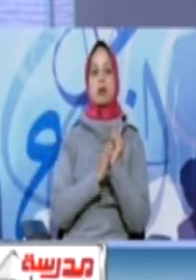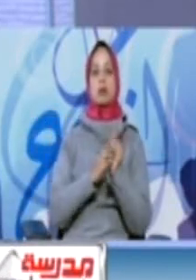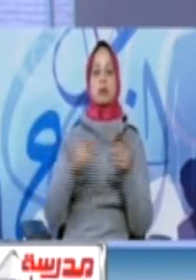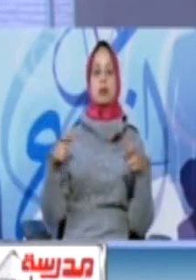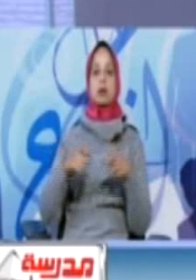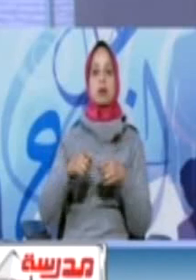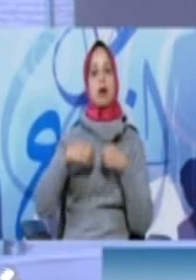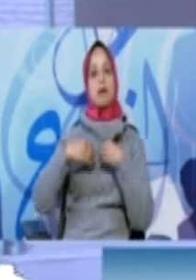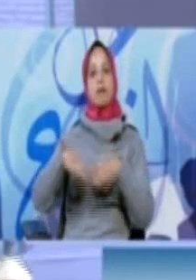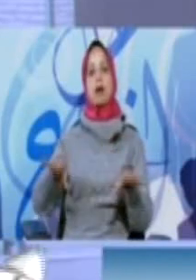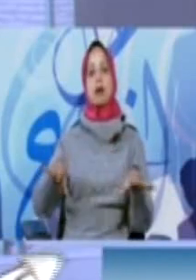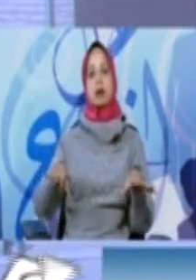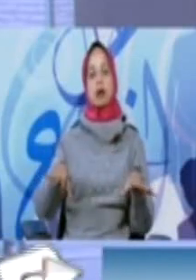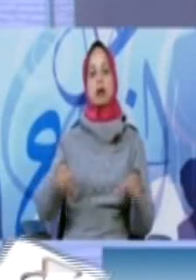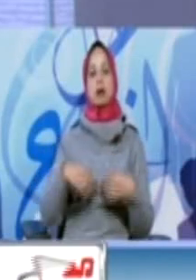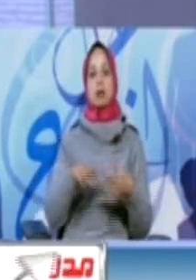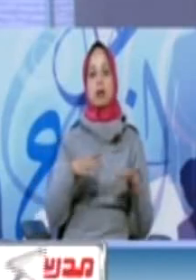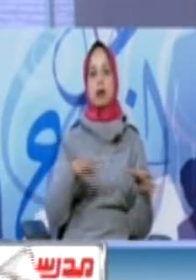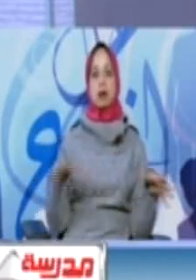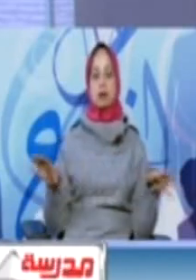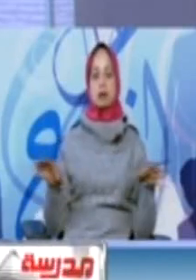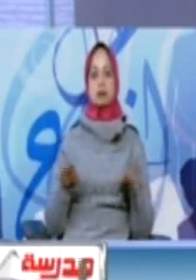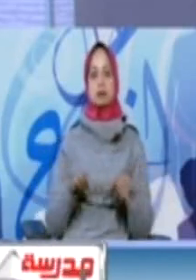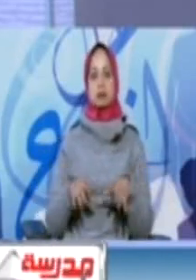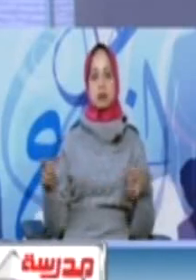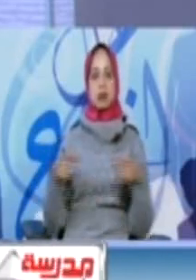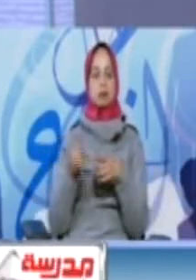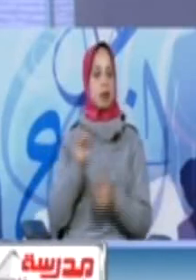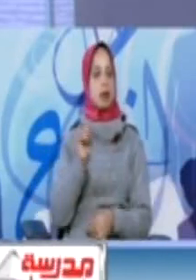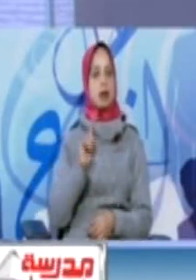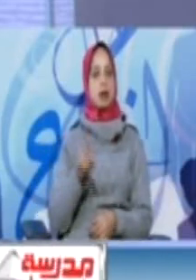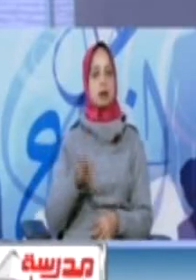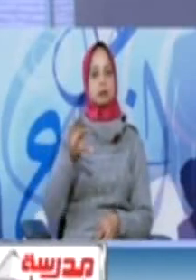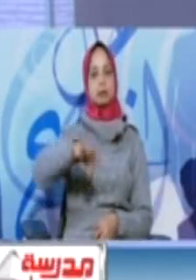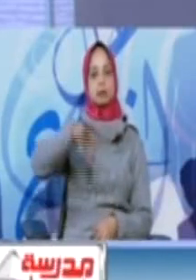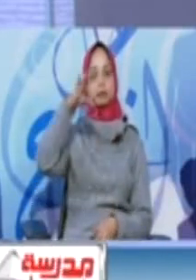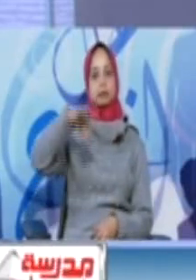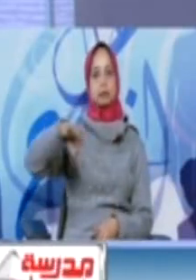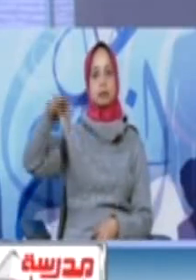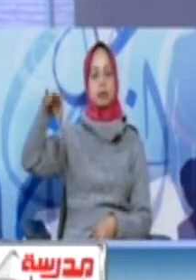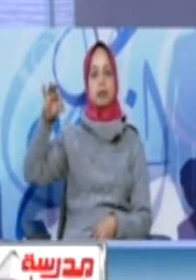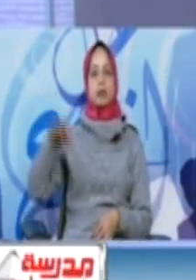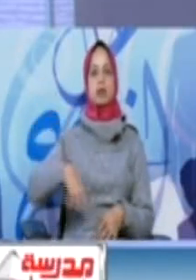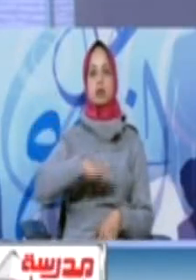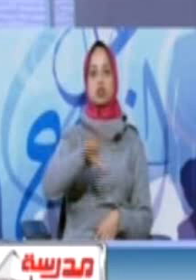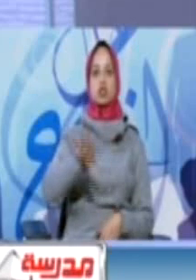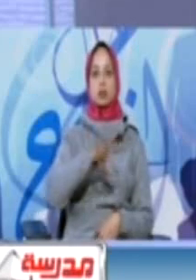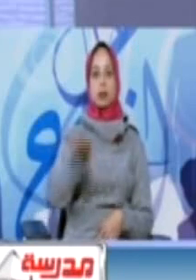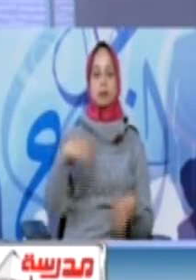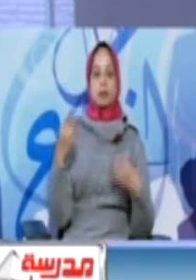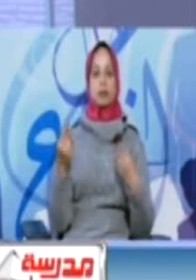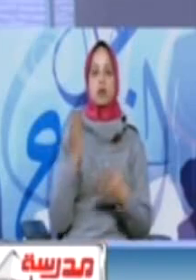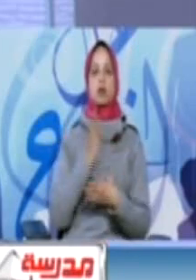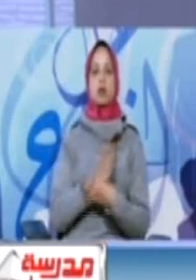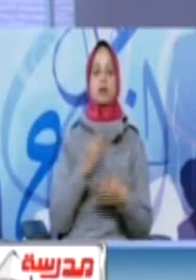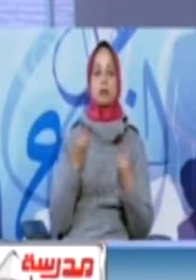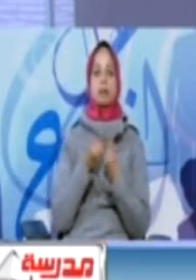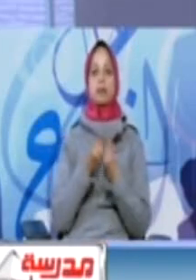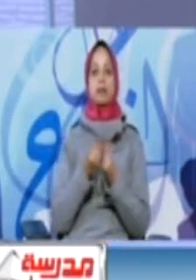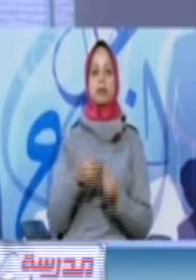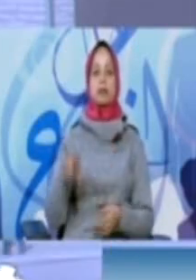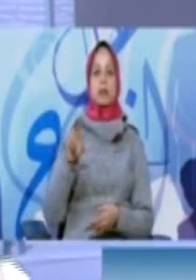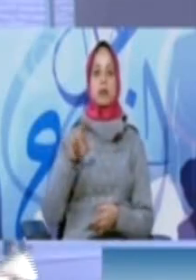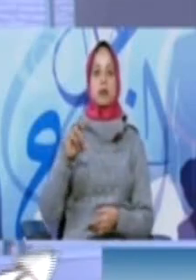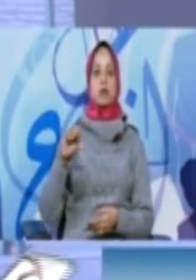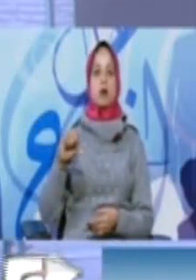حل البرلمان القديم اللي هو 90% من الوفد، عمل انتخابات، الشعب وقف مع الوفد، نجح البرلمان،